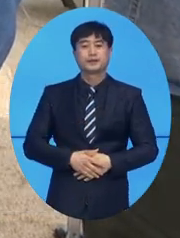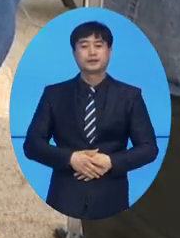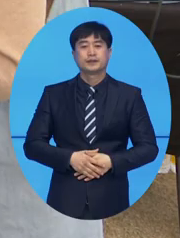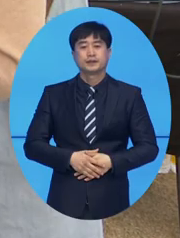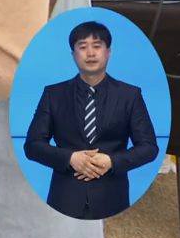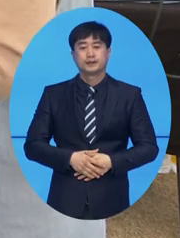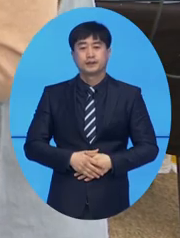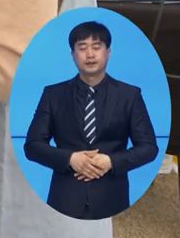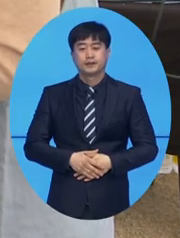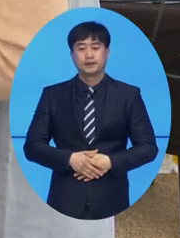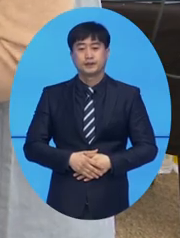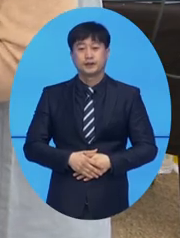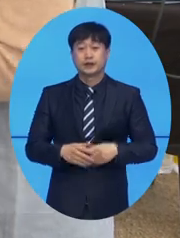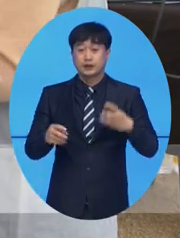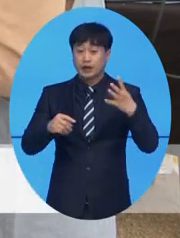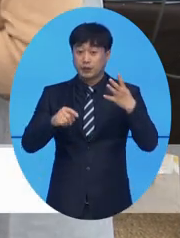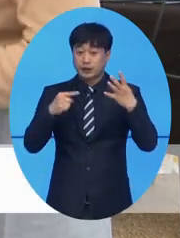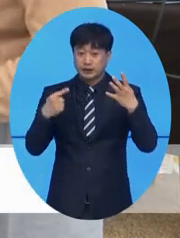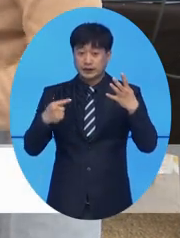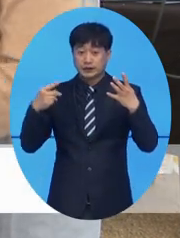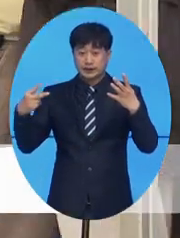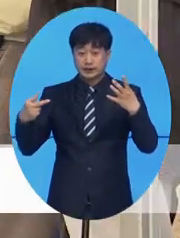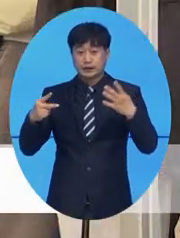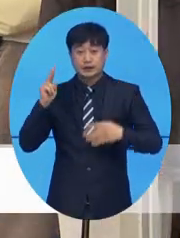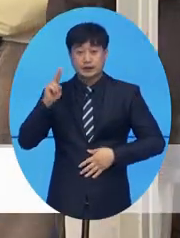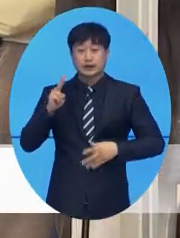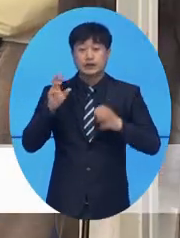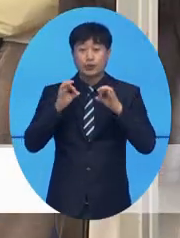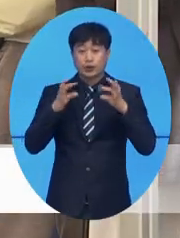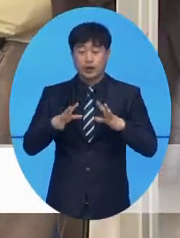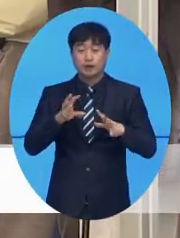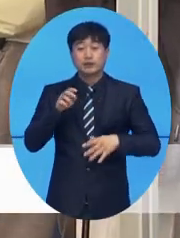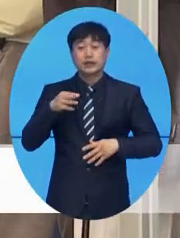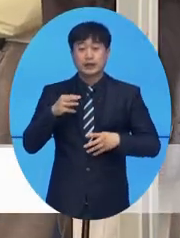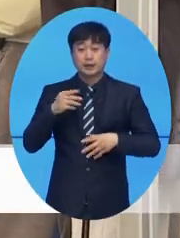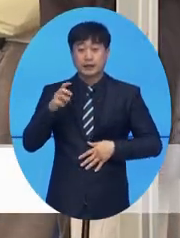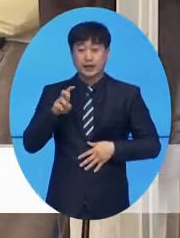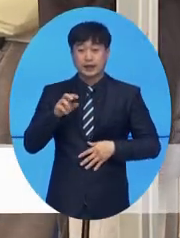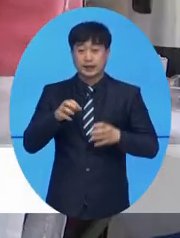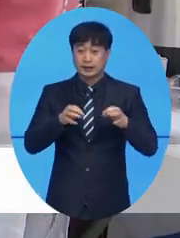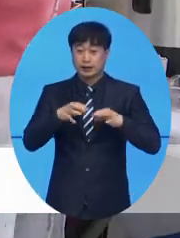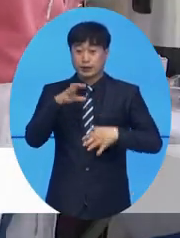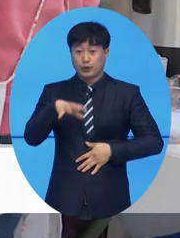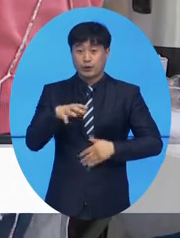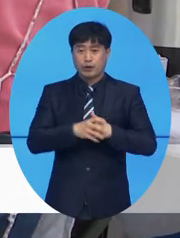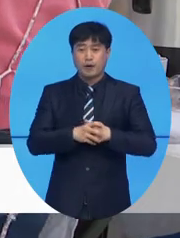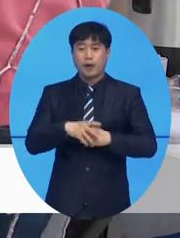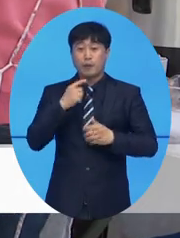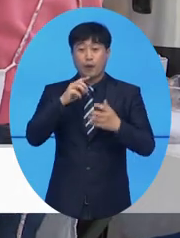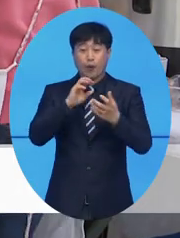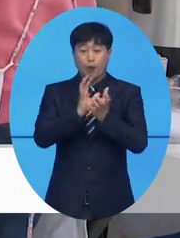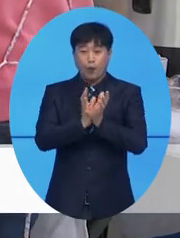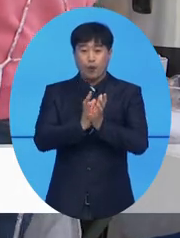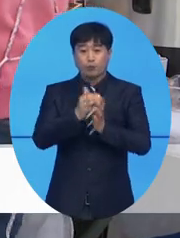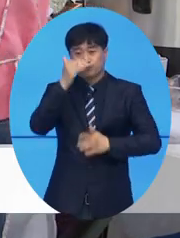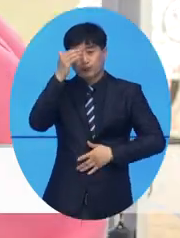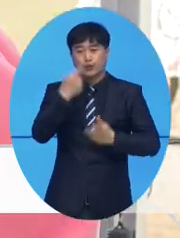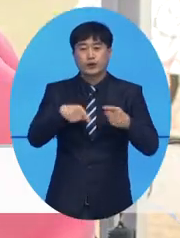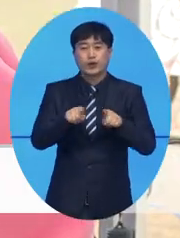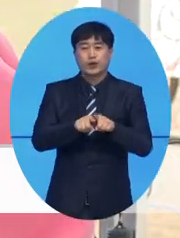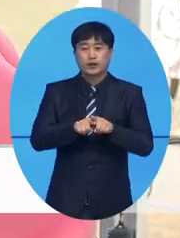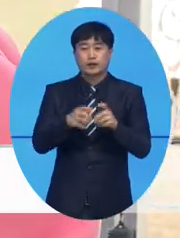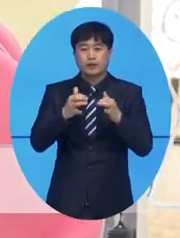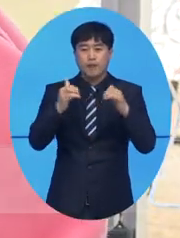그리고. 4월 1일과 2일 이틀 동안 열린 플리마켓에는 일찍 만개한 벚꽃을 보기 위한 상춘객들이